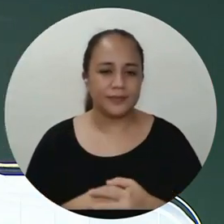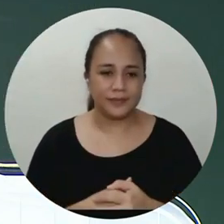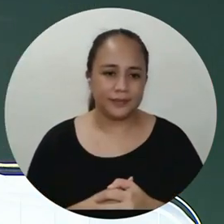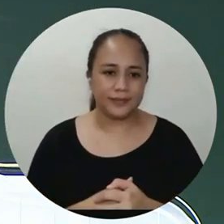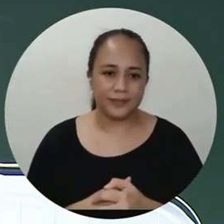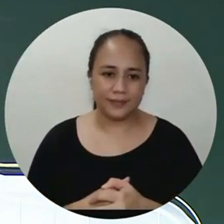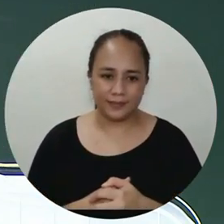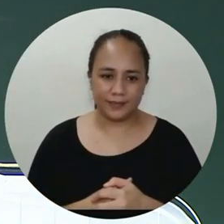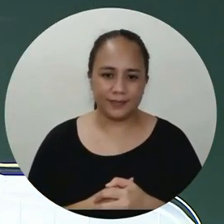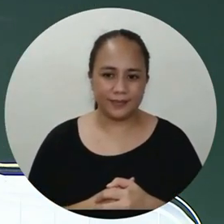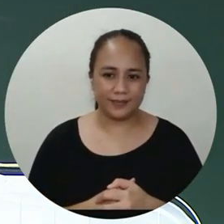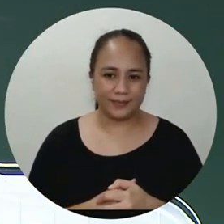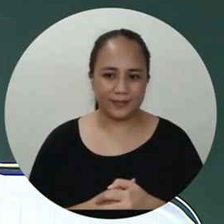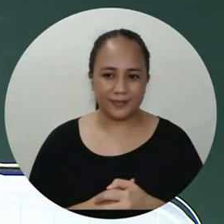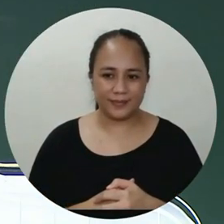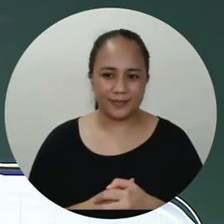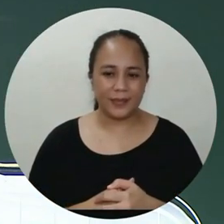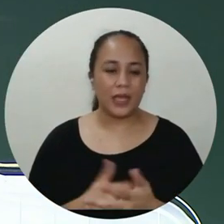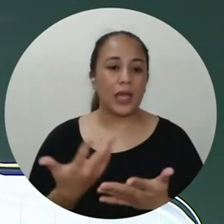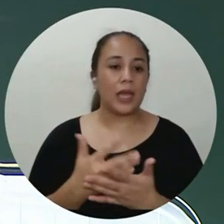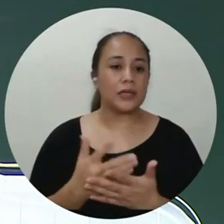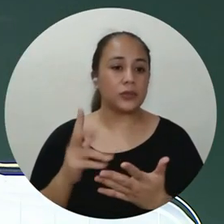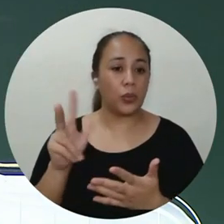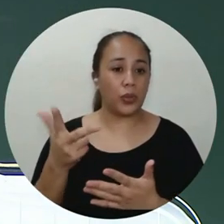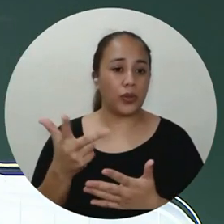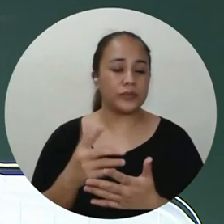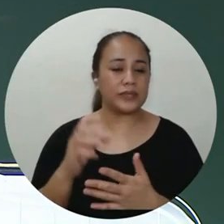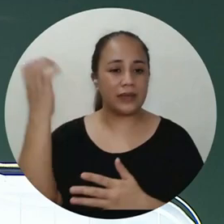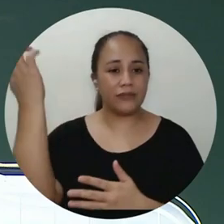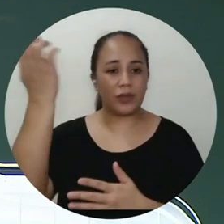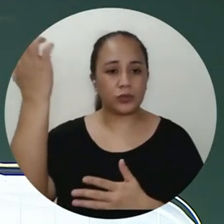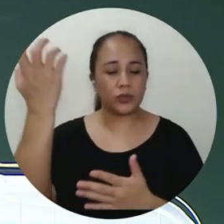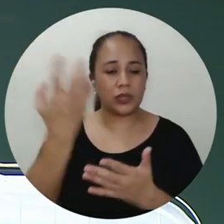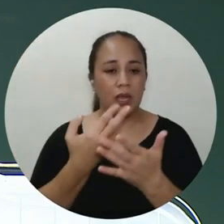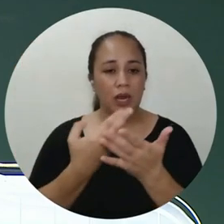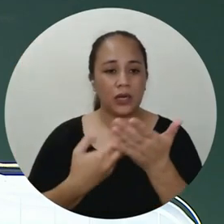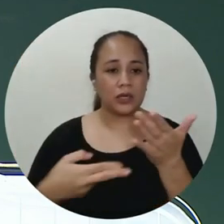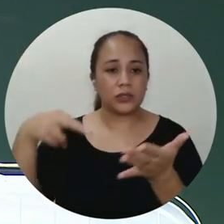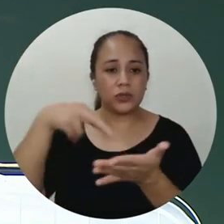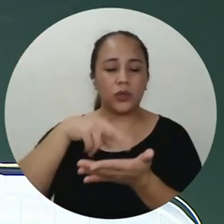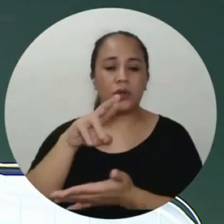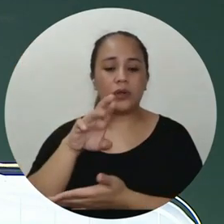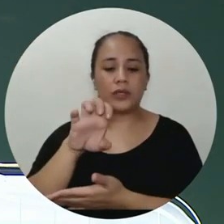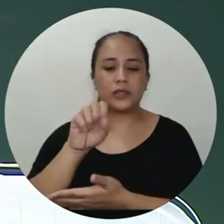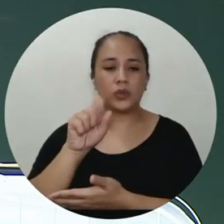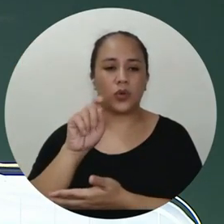살리는 전도 회복입니다. And third is the evangelism restoration that saves lives.